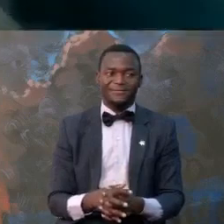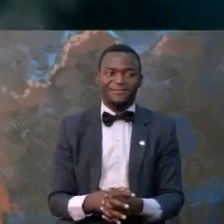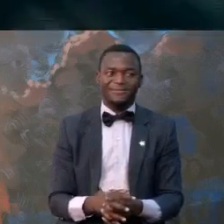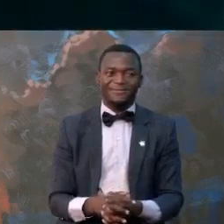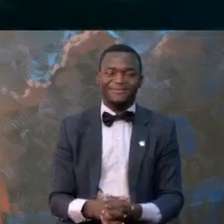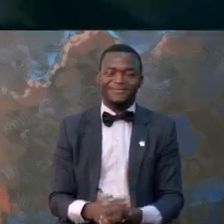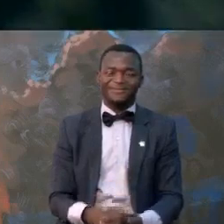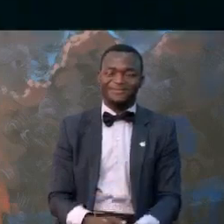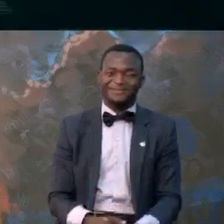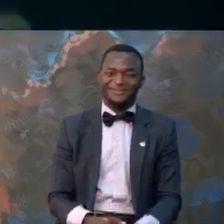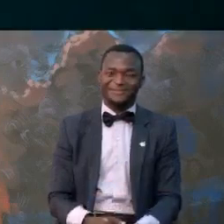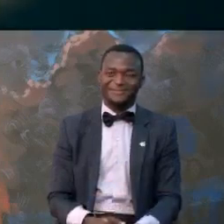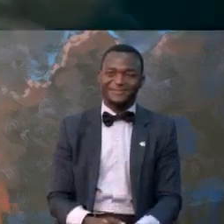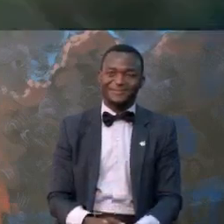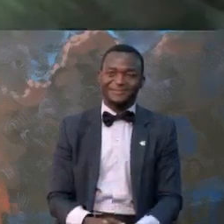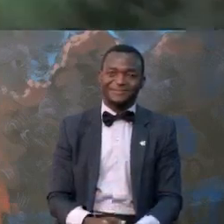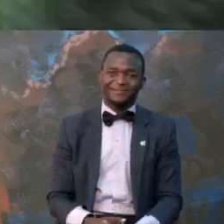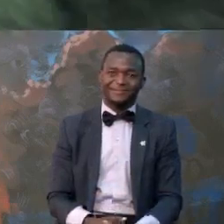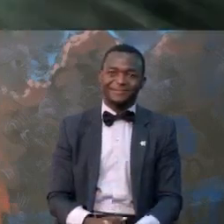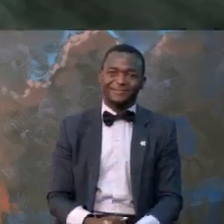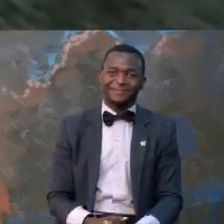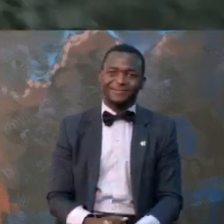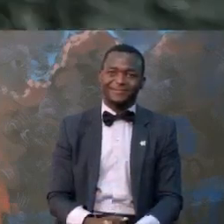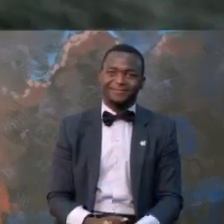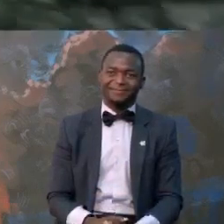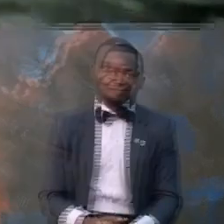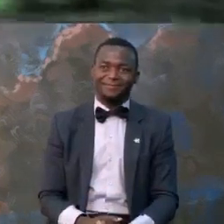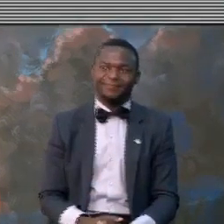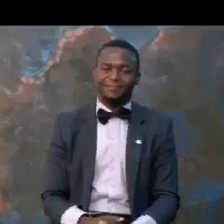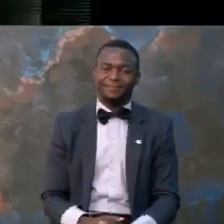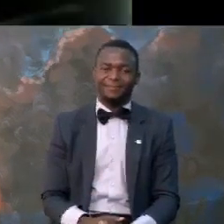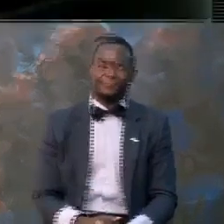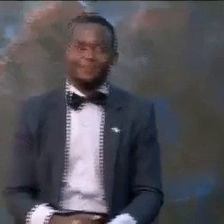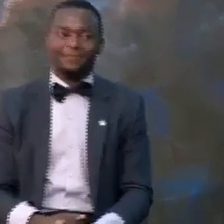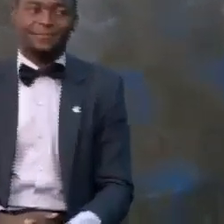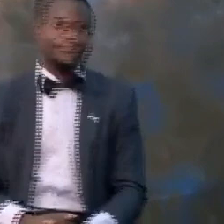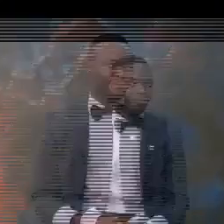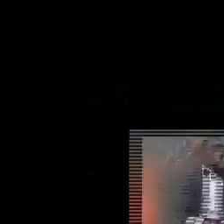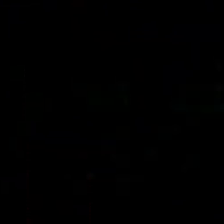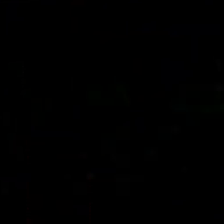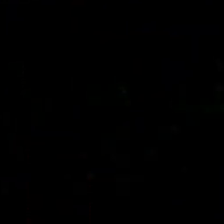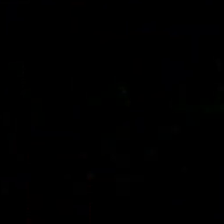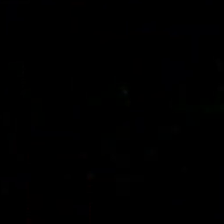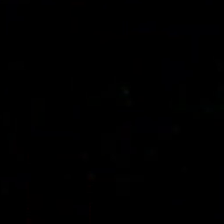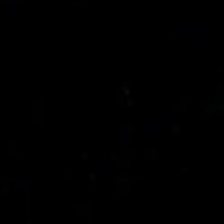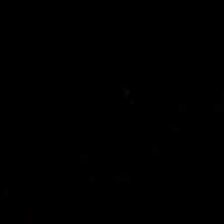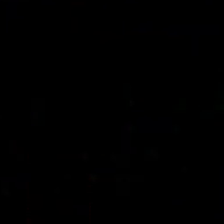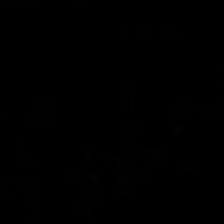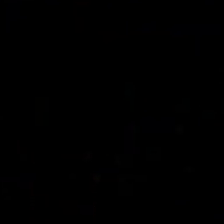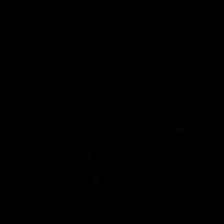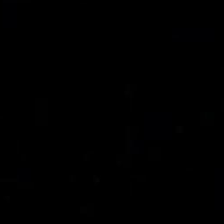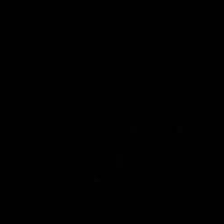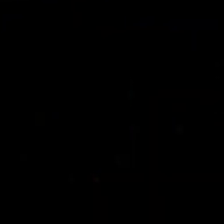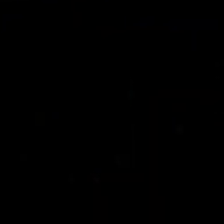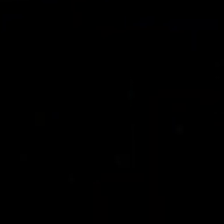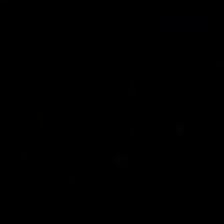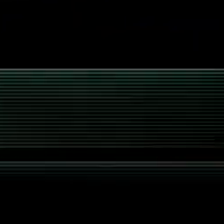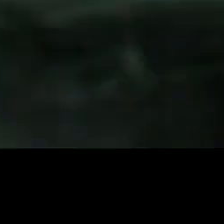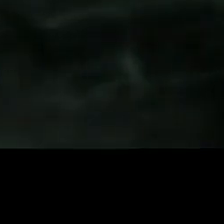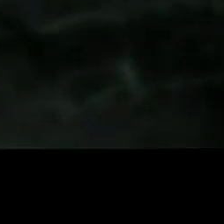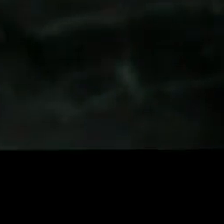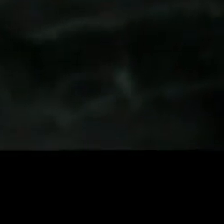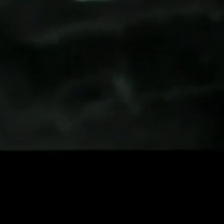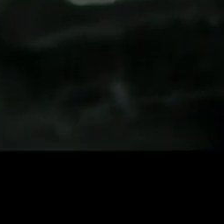inaonekana kuchakaa na kuwayawaya kuashiria anguko kuu. Baada ya dhambi, Adamu aliona hapa